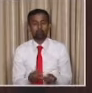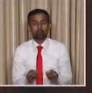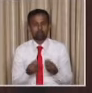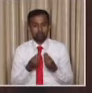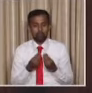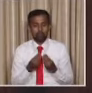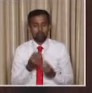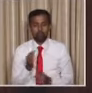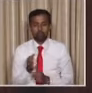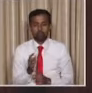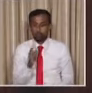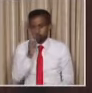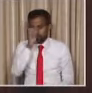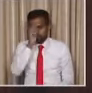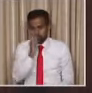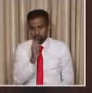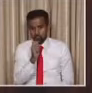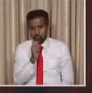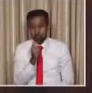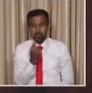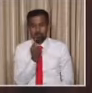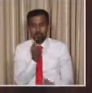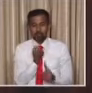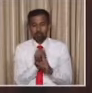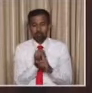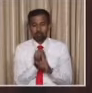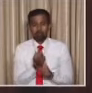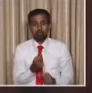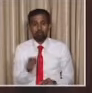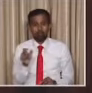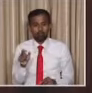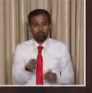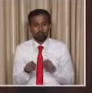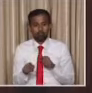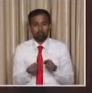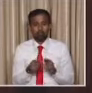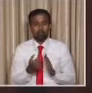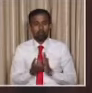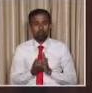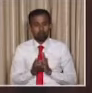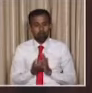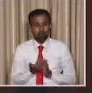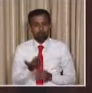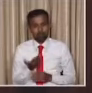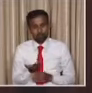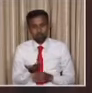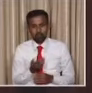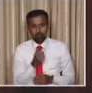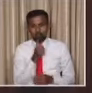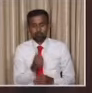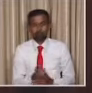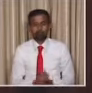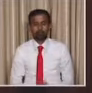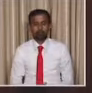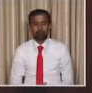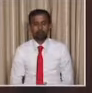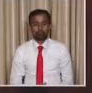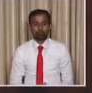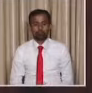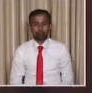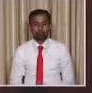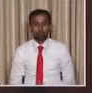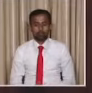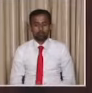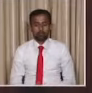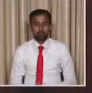මම අධිකාර ජනාධිපතිතුමාගෙන් මහනුවර කෙනෙක් හැටියට මම ඉතාමත් ගෞරවයෙන් ඉල්ලා සිටිනවා. ඒ නිසා